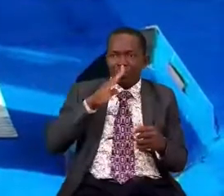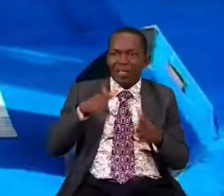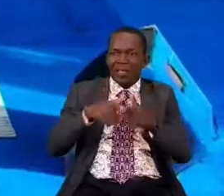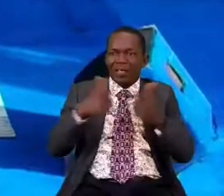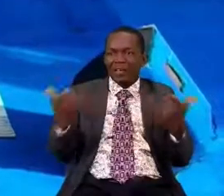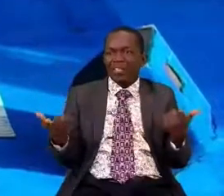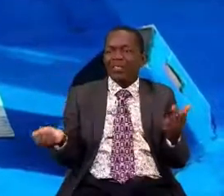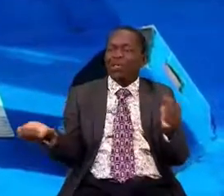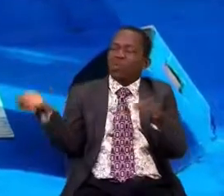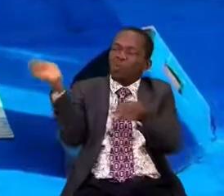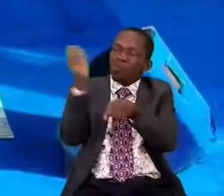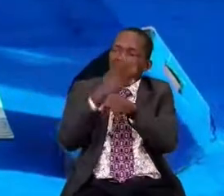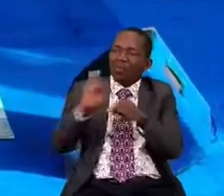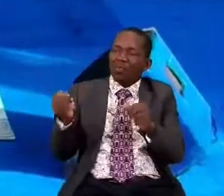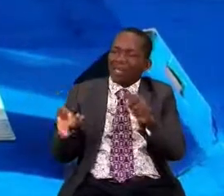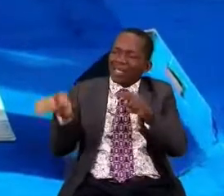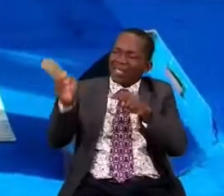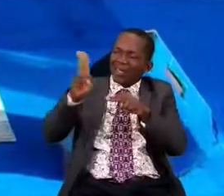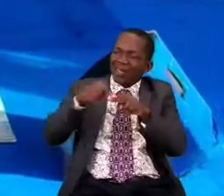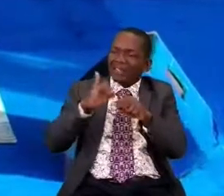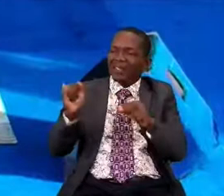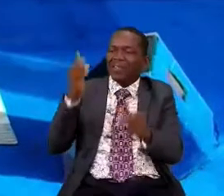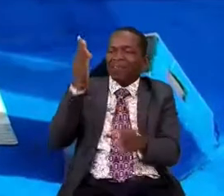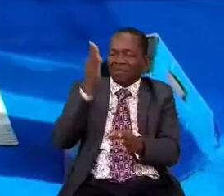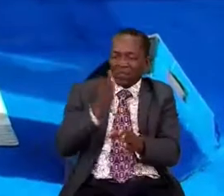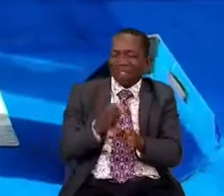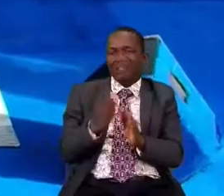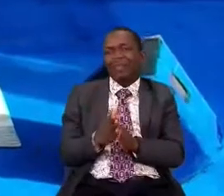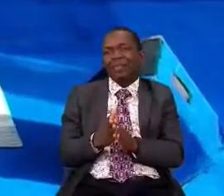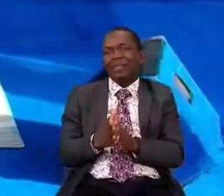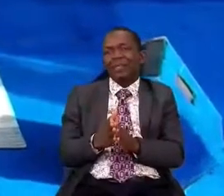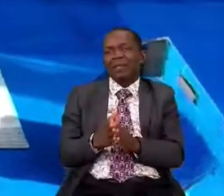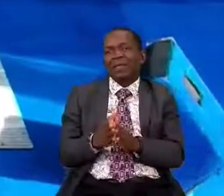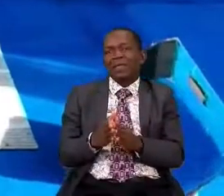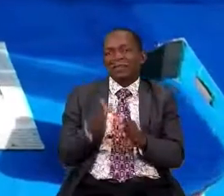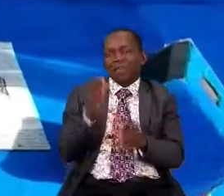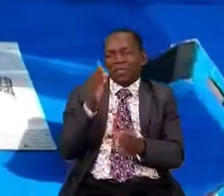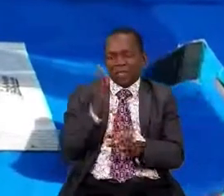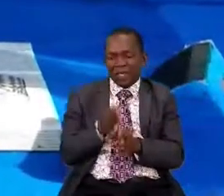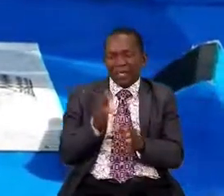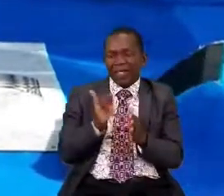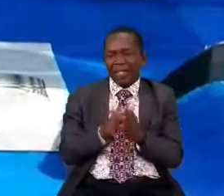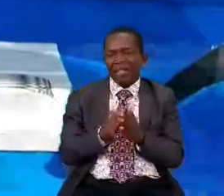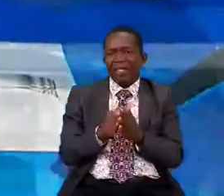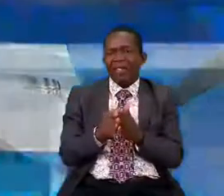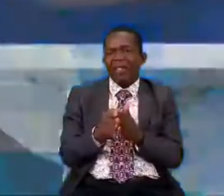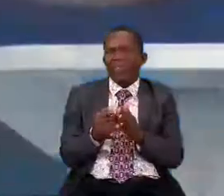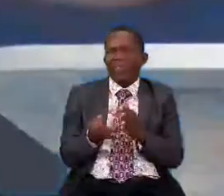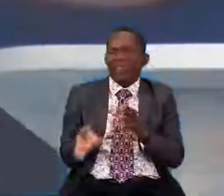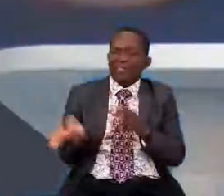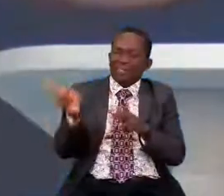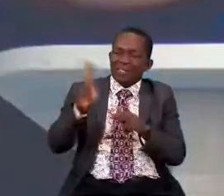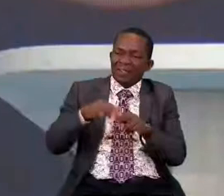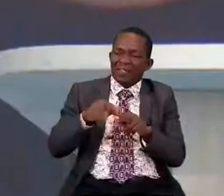toutes les particularités du passé. Parce que c'est un nouveau jour maintenant. C'est une nouvelle période maintenant. C'est pourquoi ta